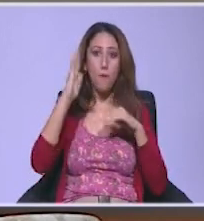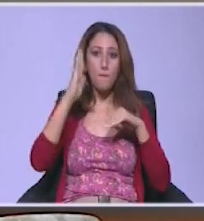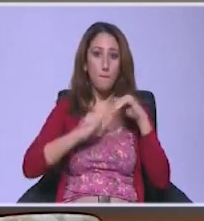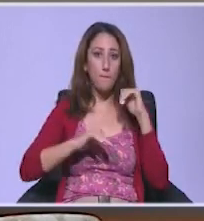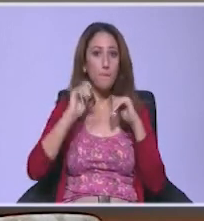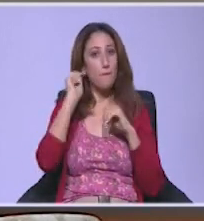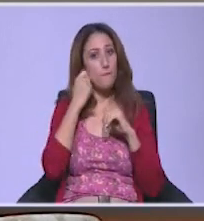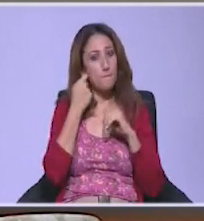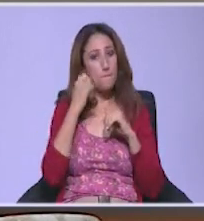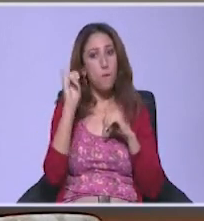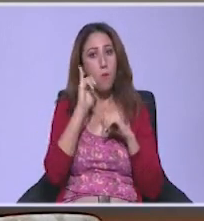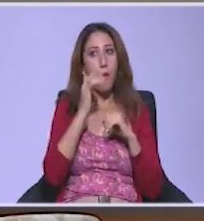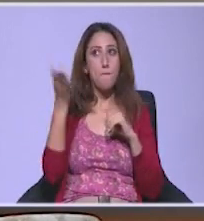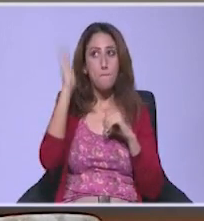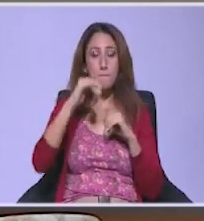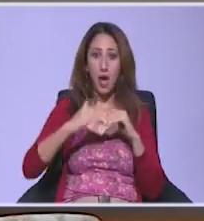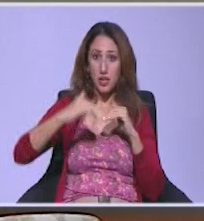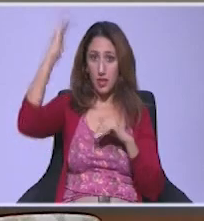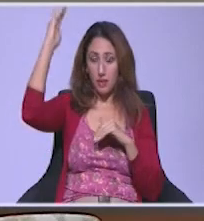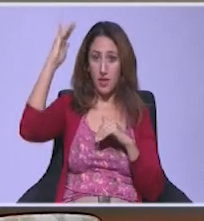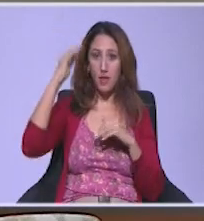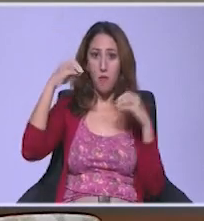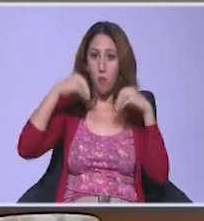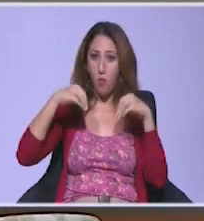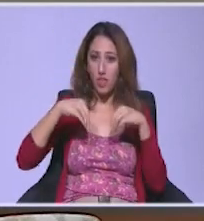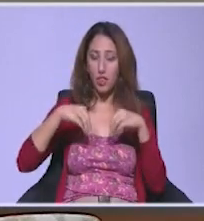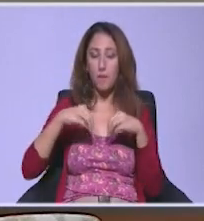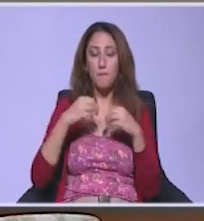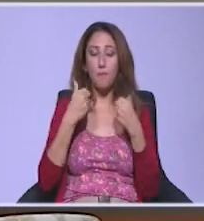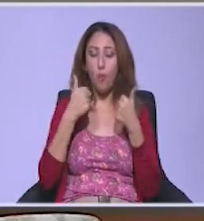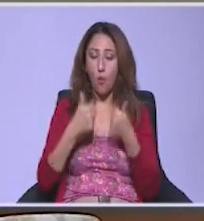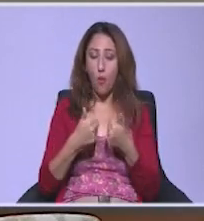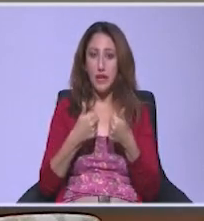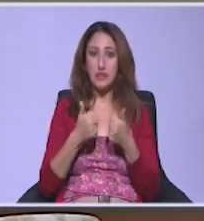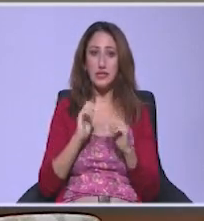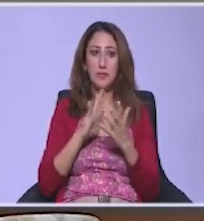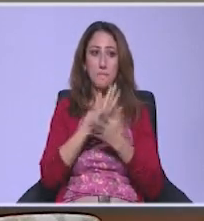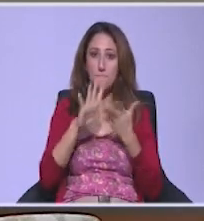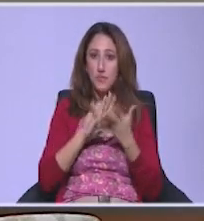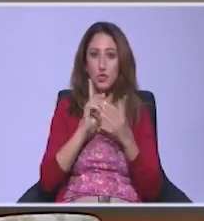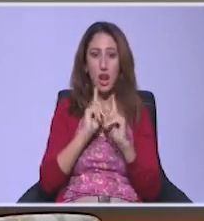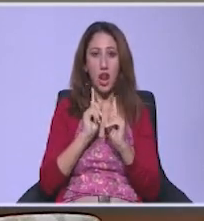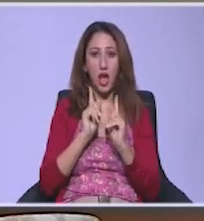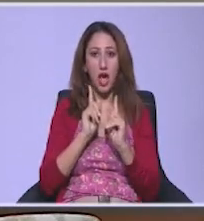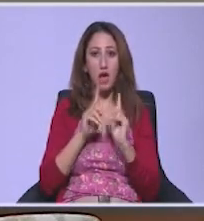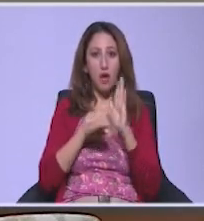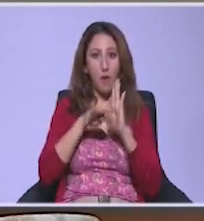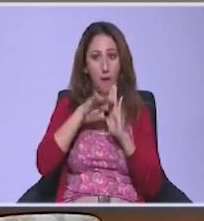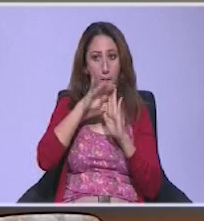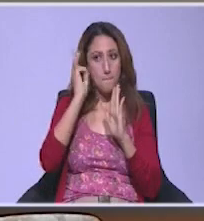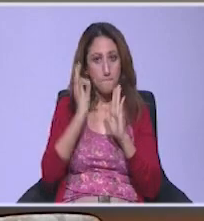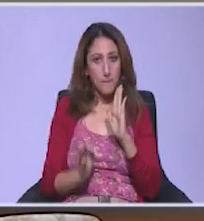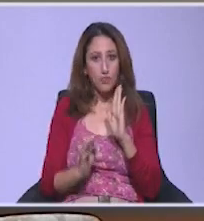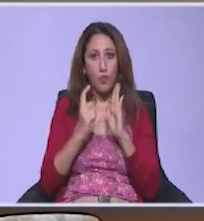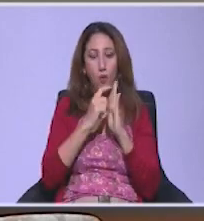والابنة مواطنين صالحين في المجتمع، لا يخرجون عن حدوده ولا يعتدون على